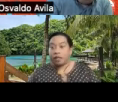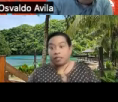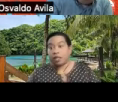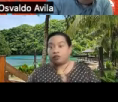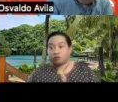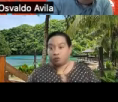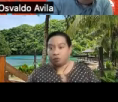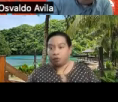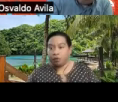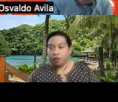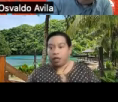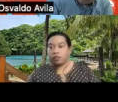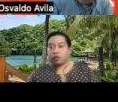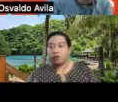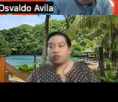بريد